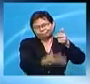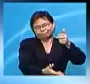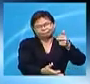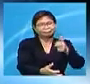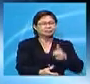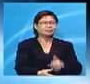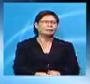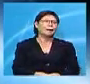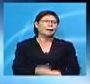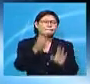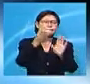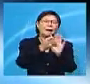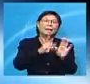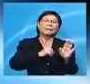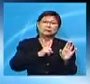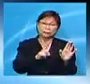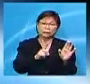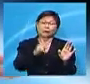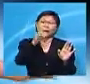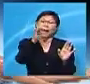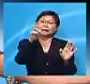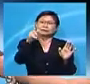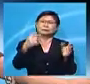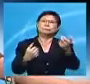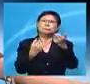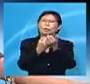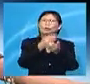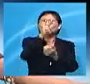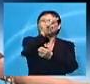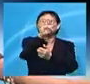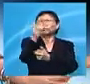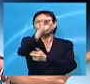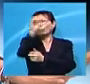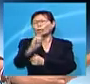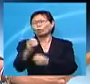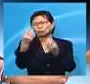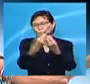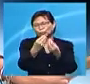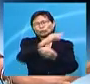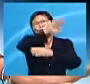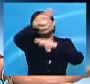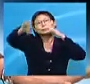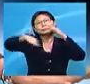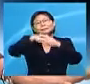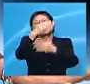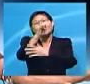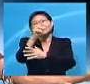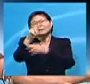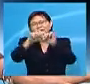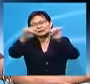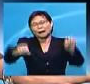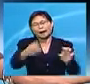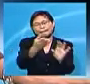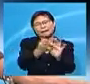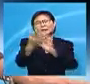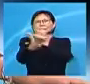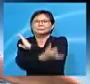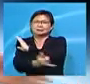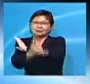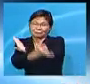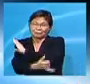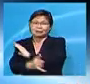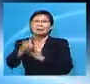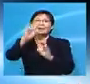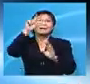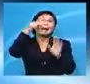Aset sektor perbankan Islam kini menyumbang 27% kepada jumlah keseluruhan aset sistem perbankan negara.